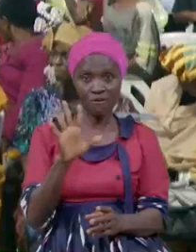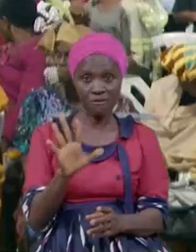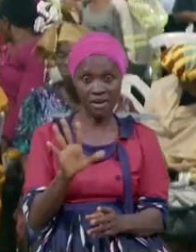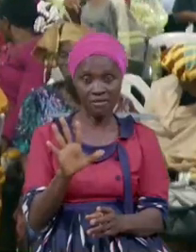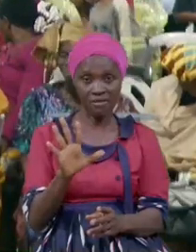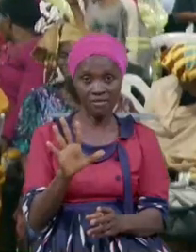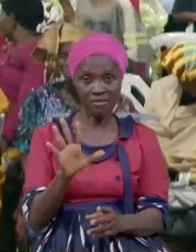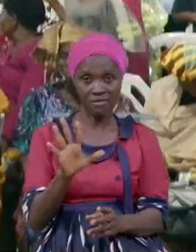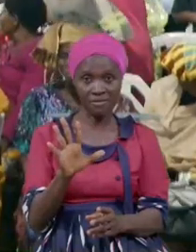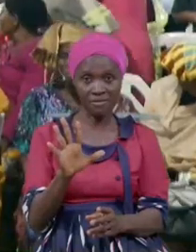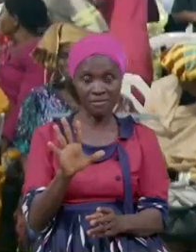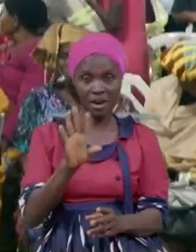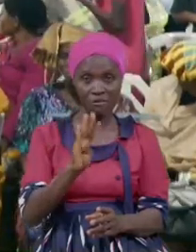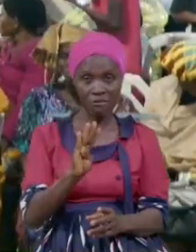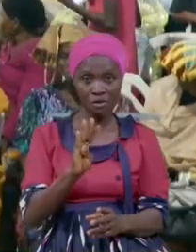91,